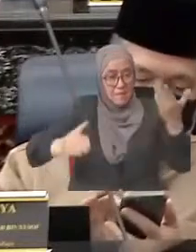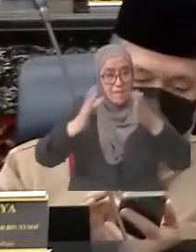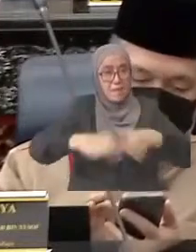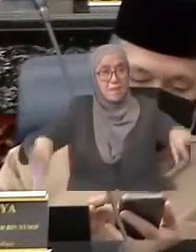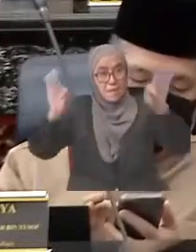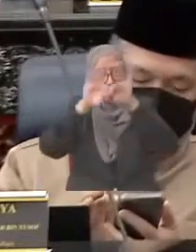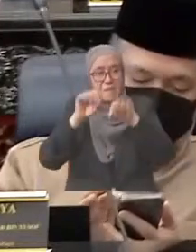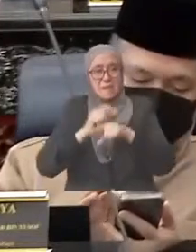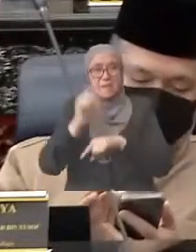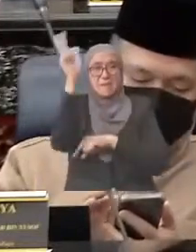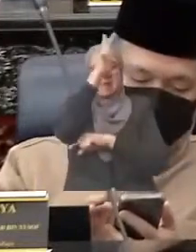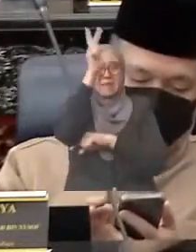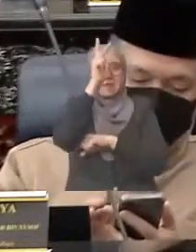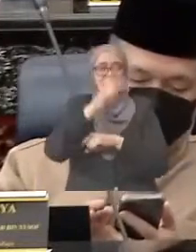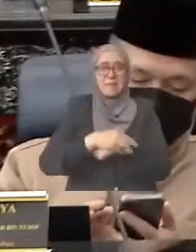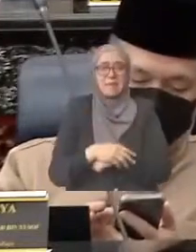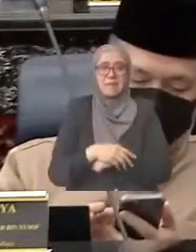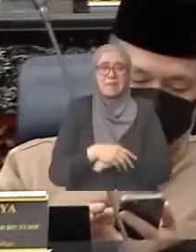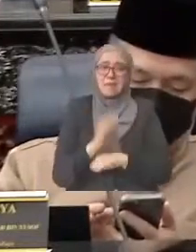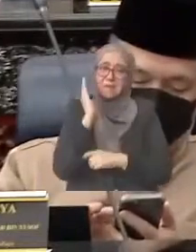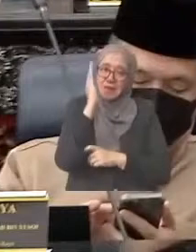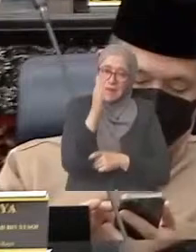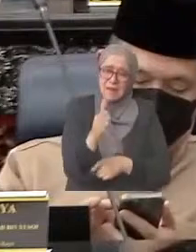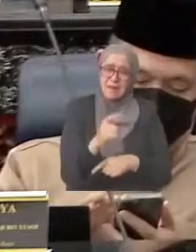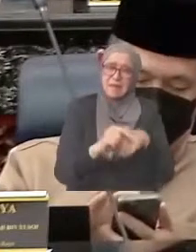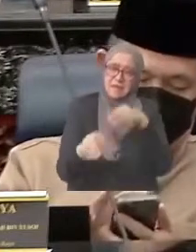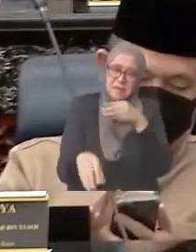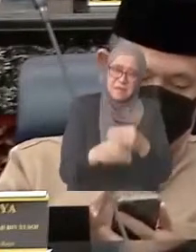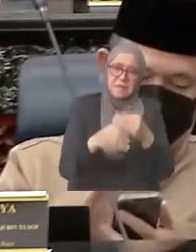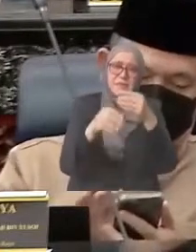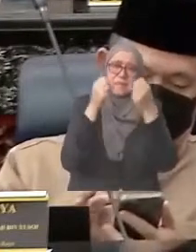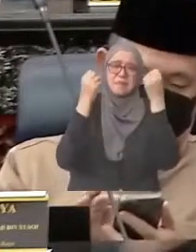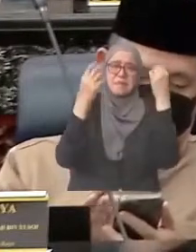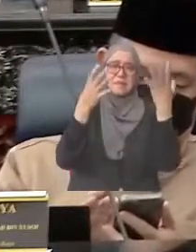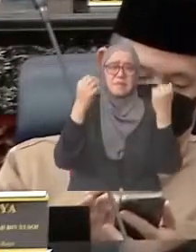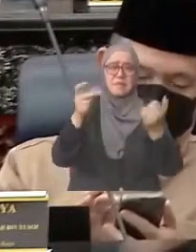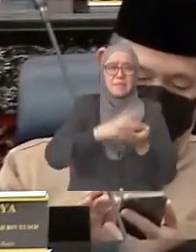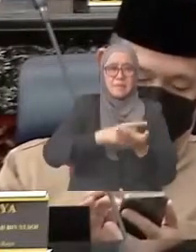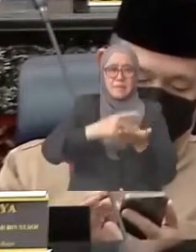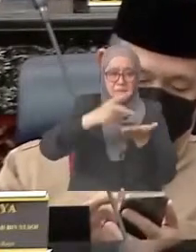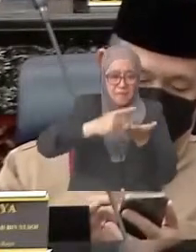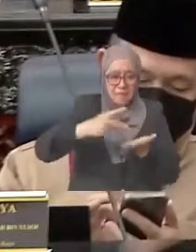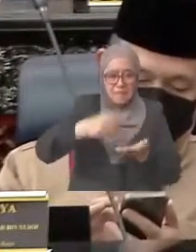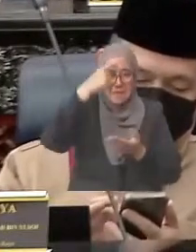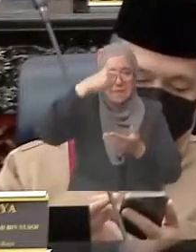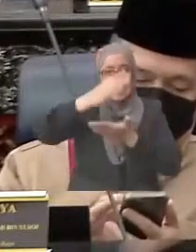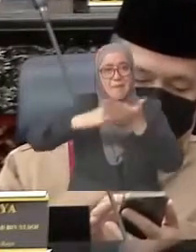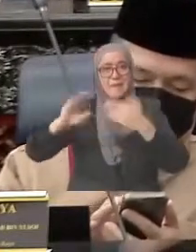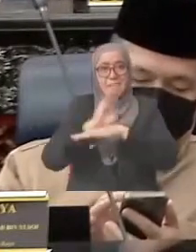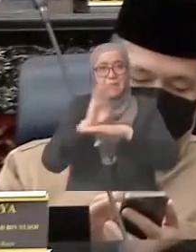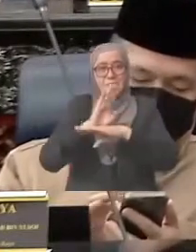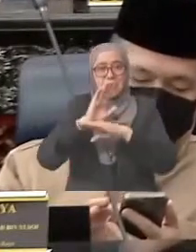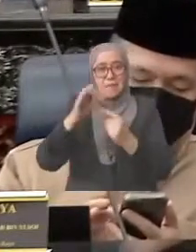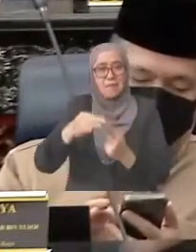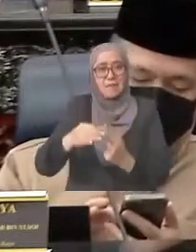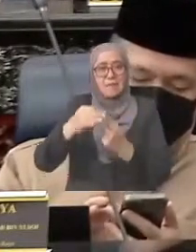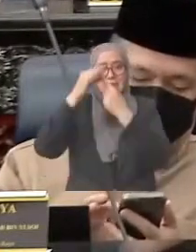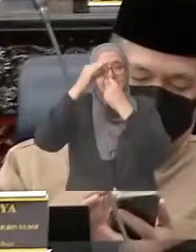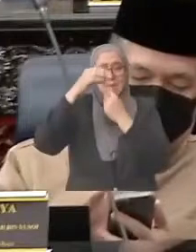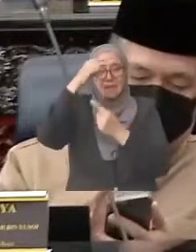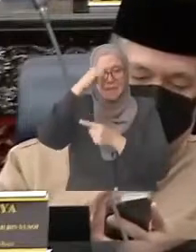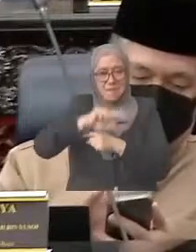sebagai Pemuda cara akan memperbanyak akses pembiayaan kepada sektor penjagaan utamanya untuk mengusap